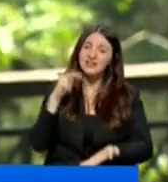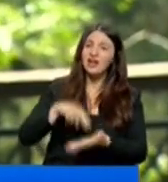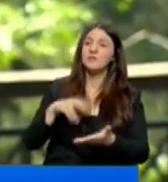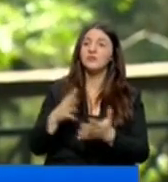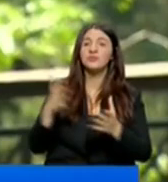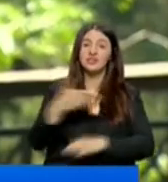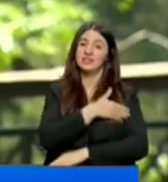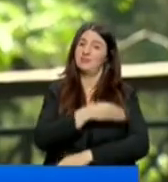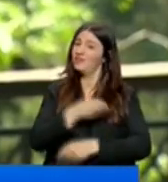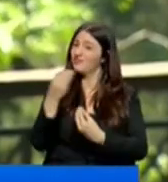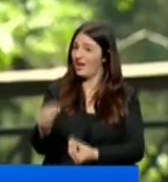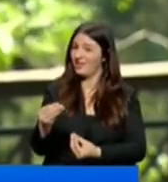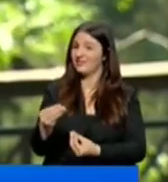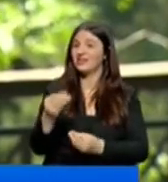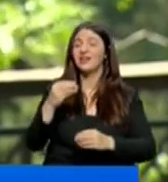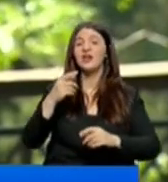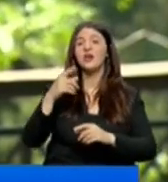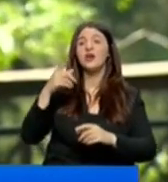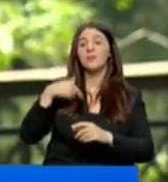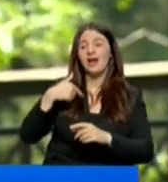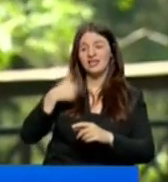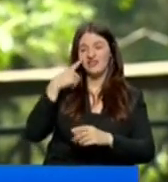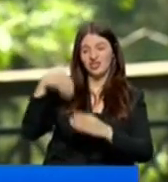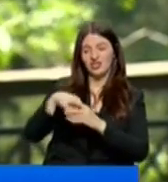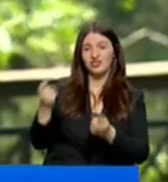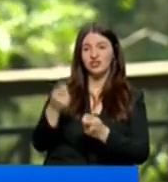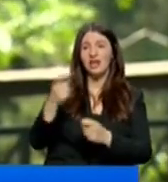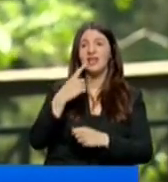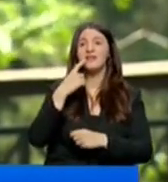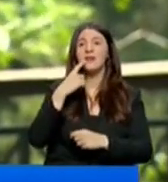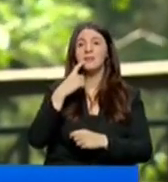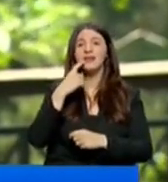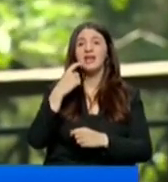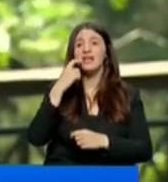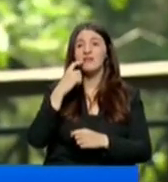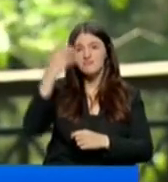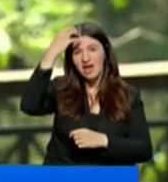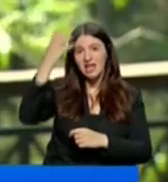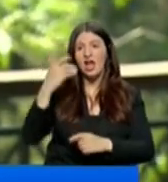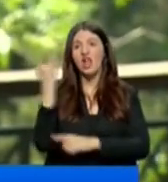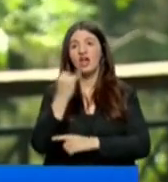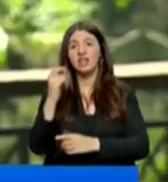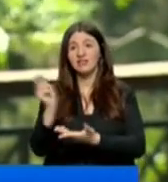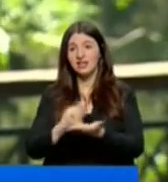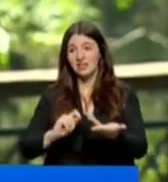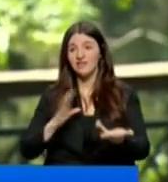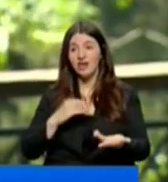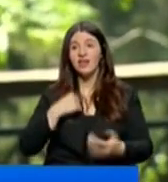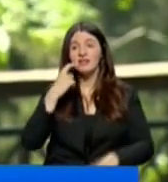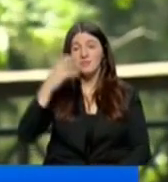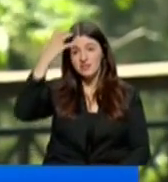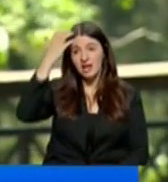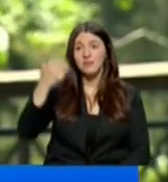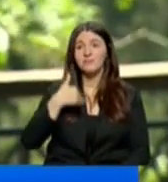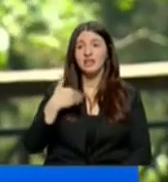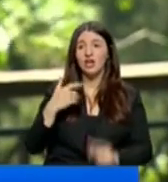kalkınmasına büyük hizmetleri oldum. Bürokratken Demirel'i eleştiren yazılar yazıyordum. Bürokratken evet, eleştiren. Evet. Ve Demirel,